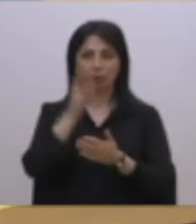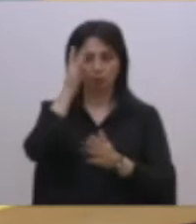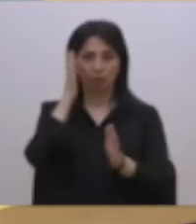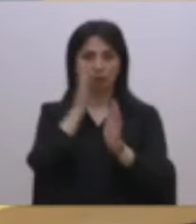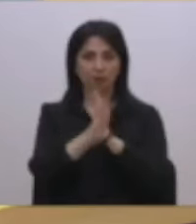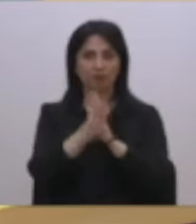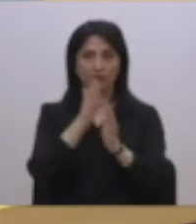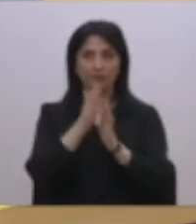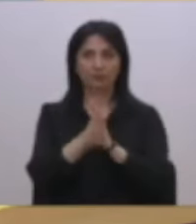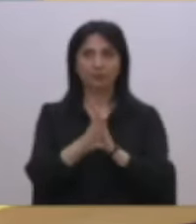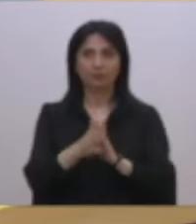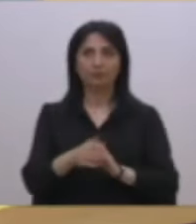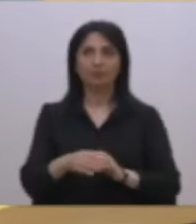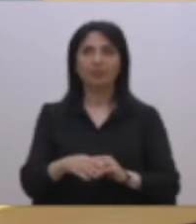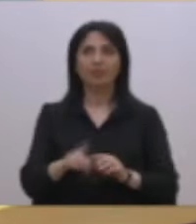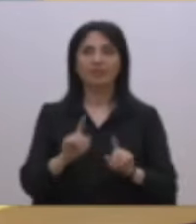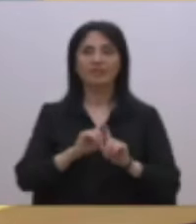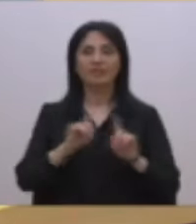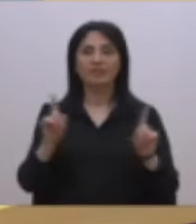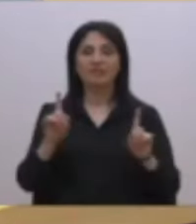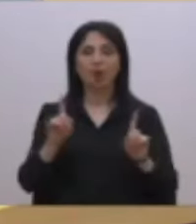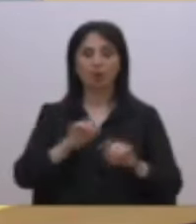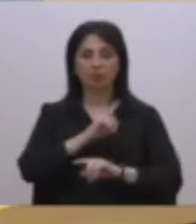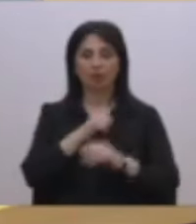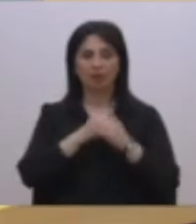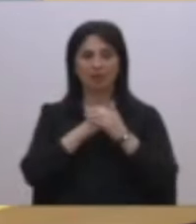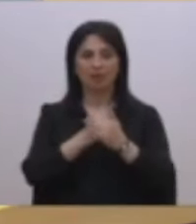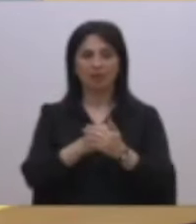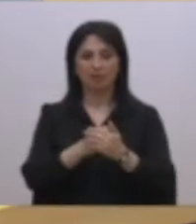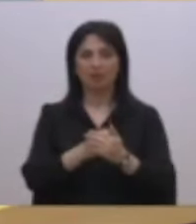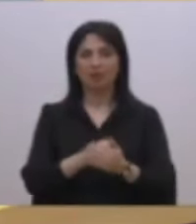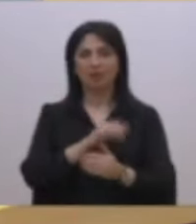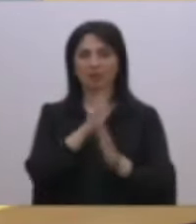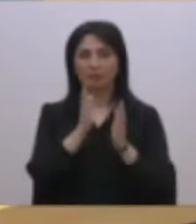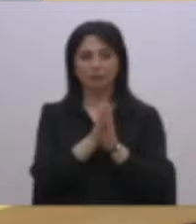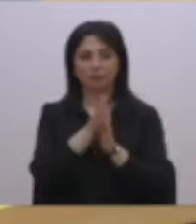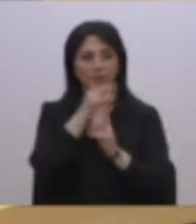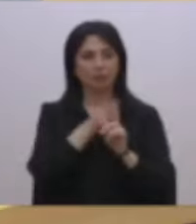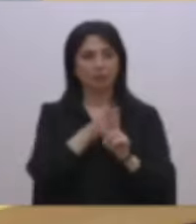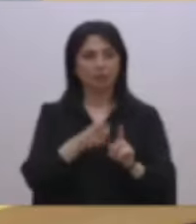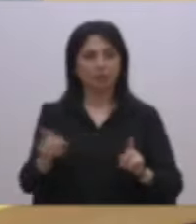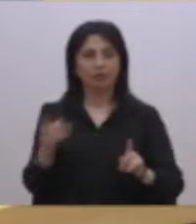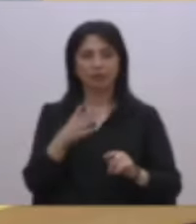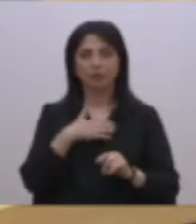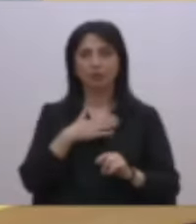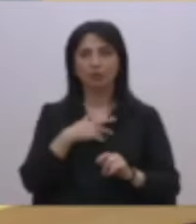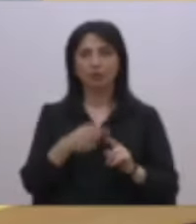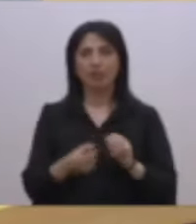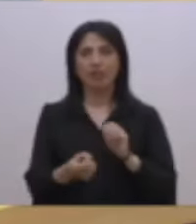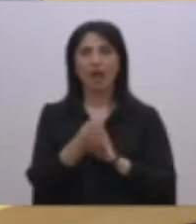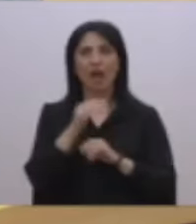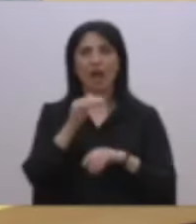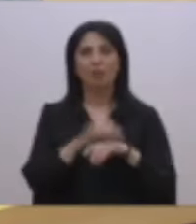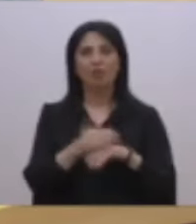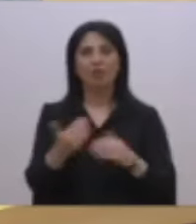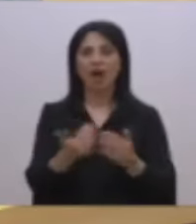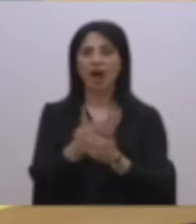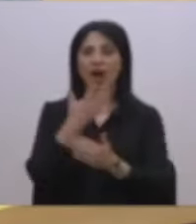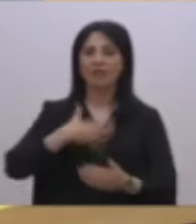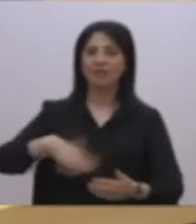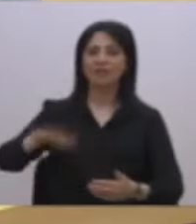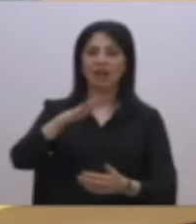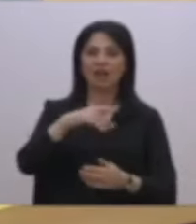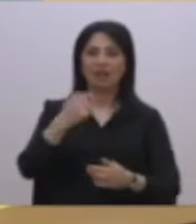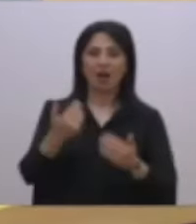რუსთაველის მოედანზე, საოცრად გაგვაძლიერა. მთელი ამ პერიოდის განმავლობაში ჩვენ აღმოვაჩინეთ ახალი საქართველო,